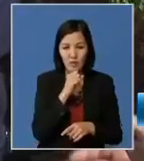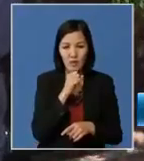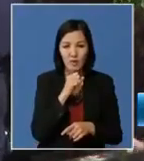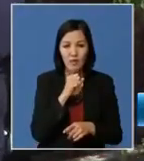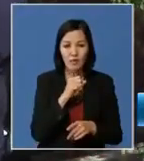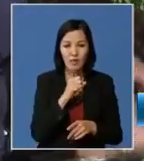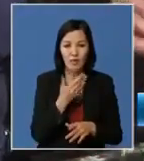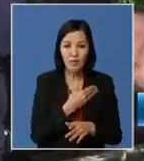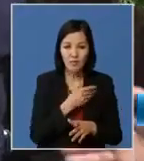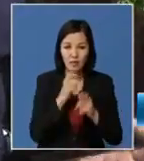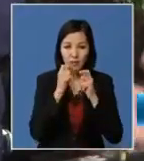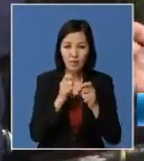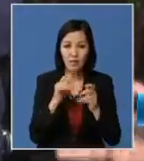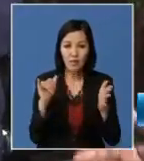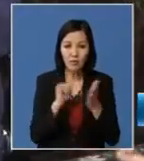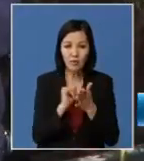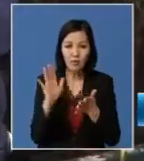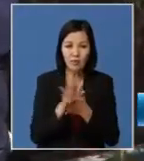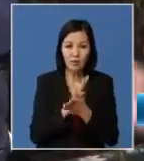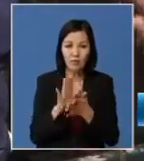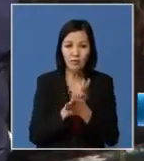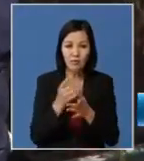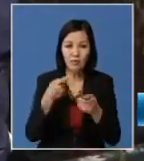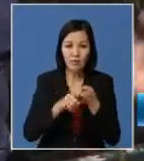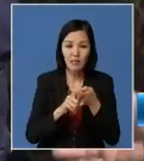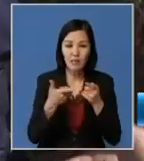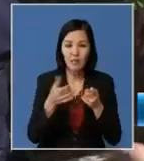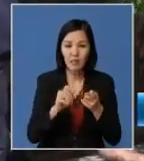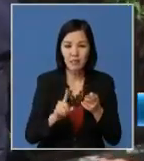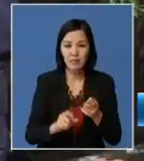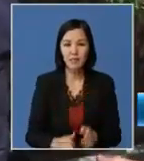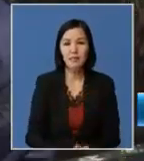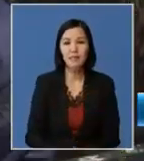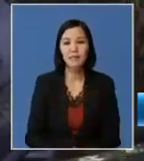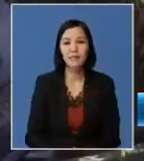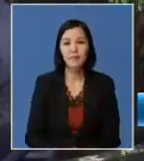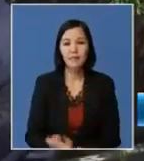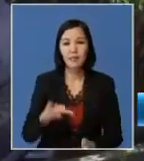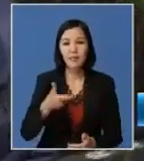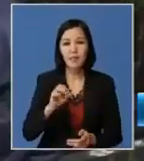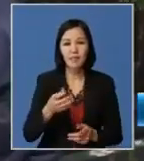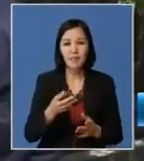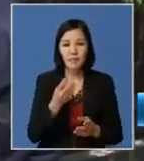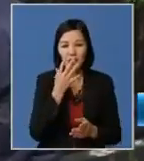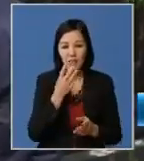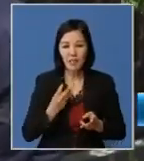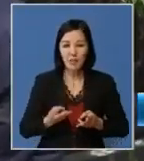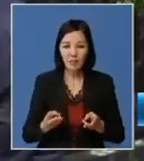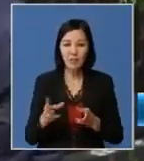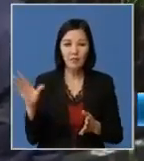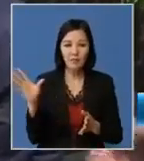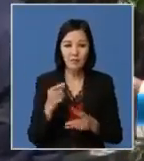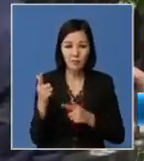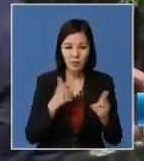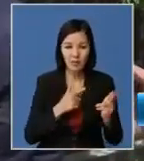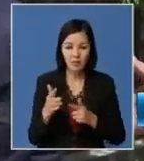сделать подарок и установить бесплатно газовое отопление. Газ, отопление, ну, для